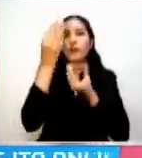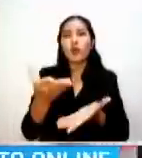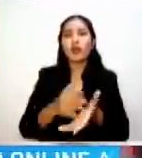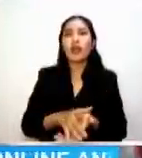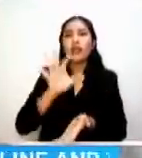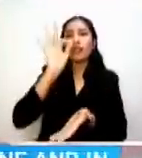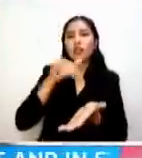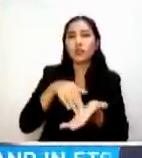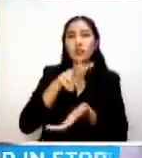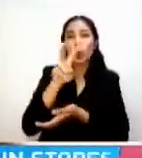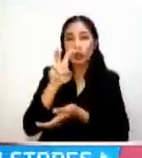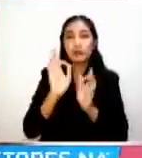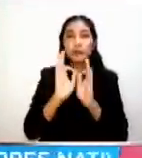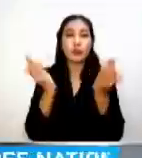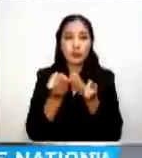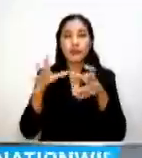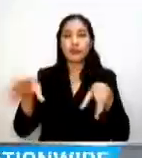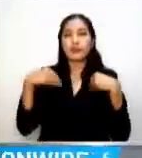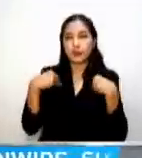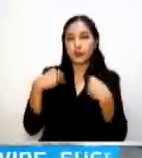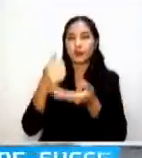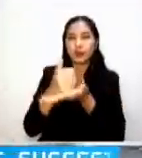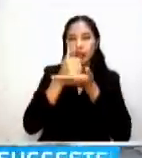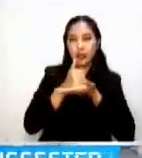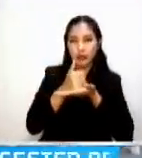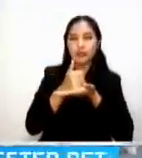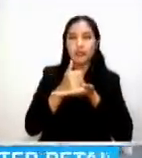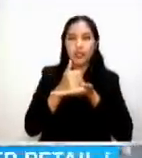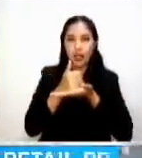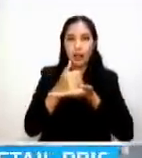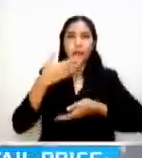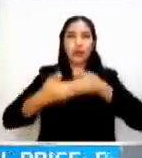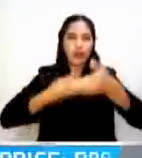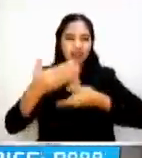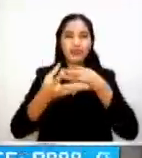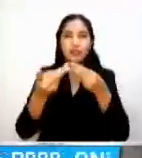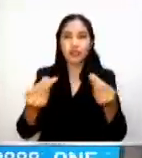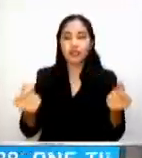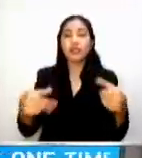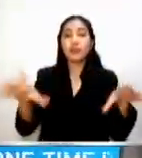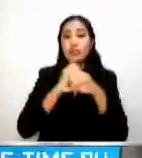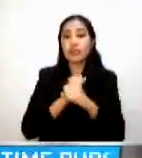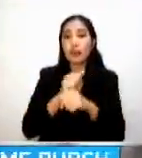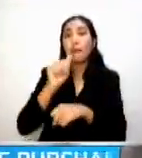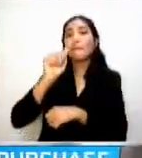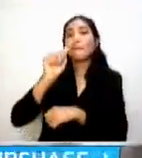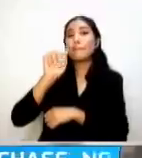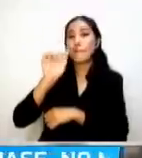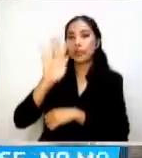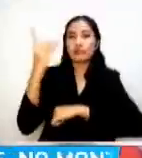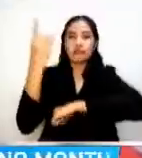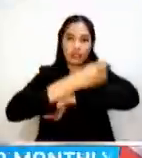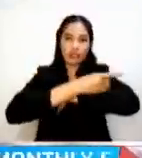ang makatatanggap ng ayuda sa kabuuan at tatapusin nila ang pamimigay sa loob ng 15 na araw. Ang listahan ng mga benepisyaryo ay mula sa official